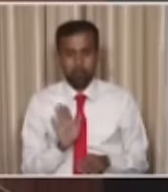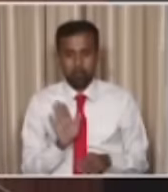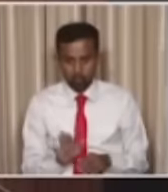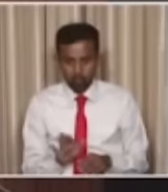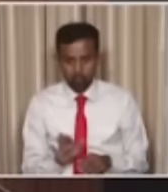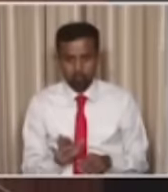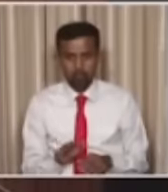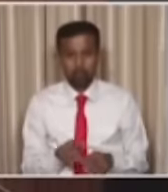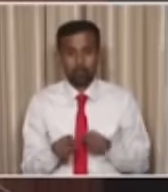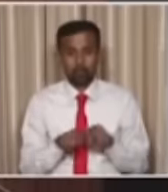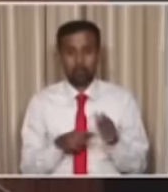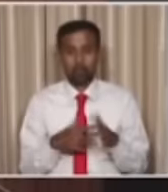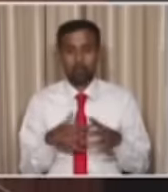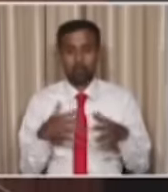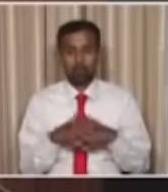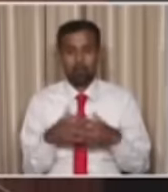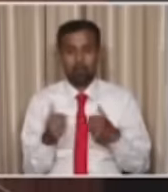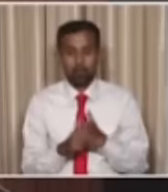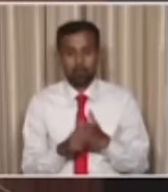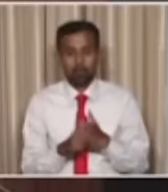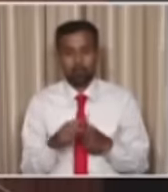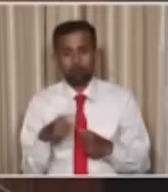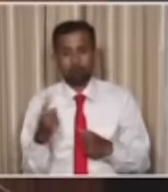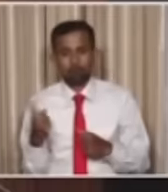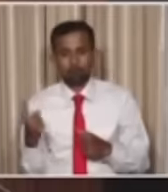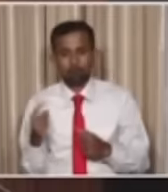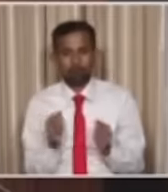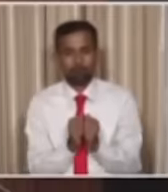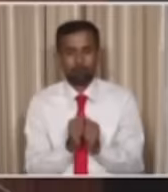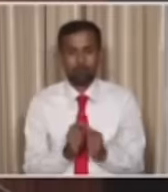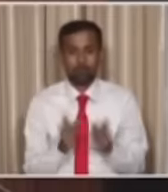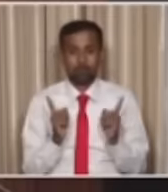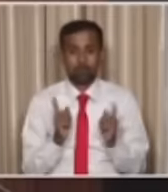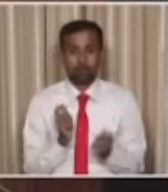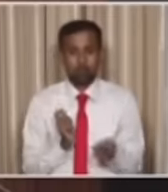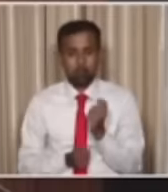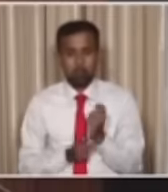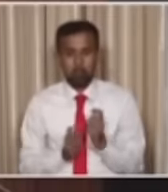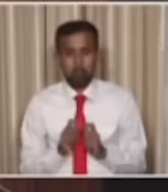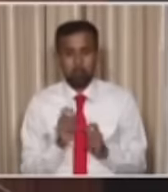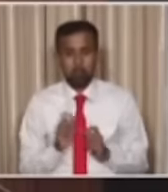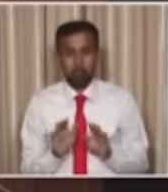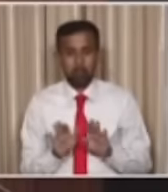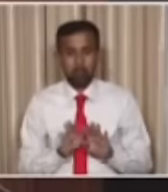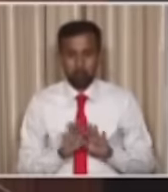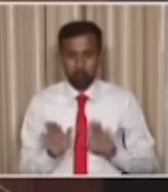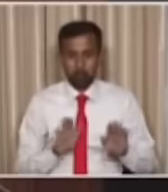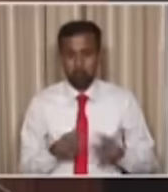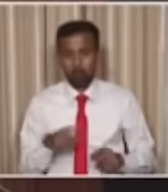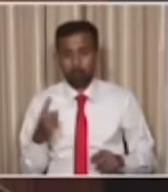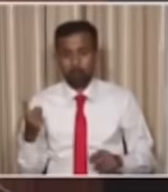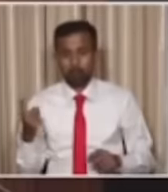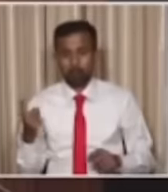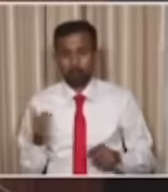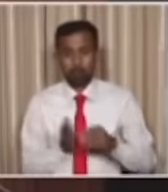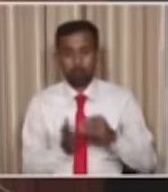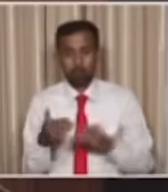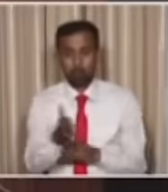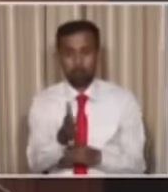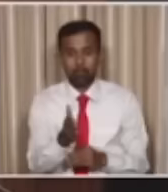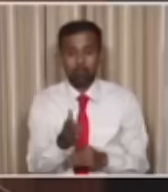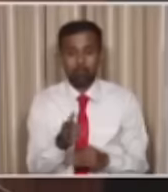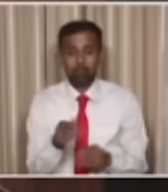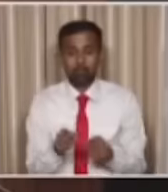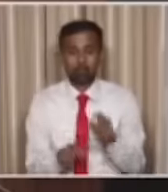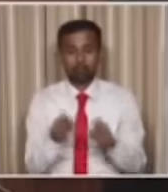මන්තුමා. අද එහෙම නීති හදලා වෙනත් ආකාරයෙන් කටයුතු කරලා ක්‍රිකට් පාලක මණ්ඩලය පාලනය කරන්න වෙනත් වංගු ගහලා යනකොට මේ රටේ